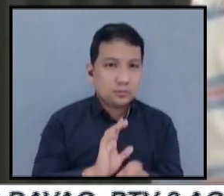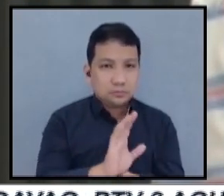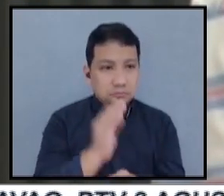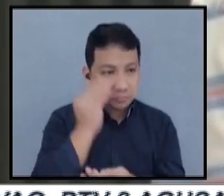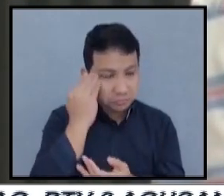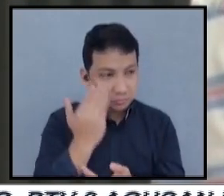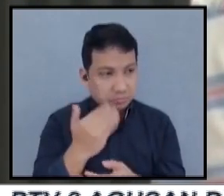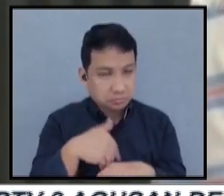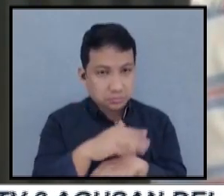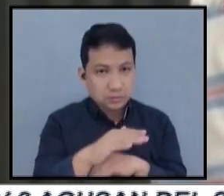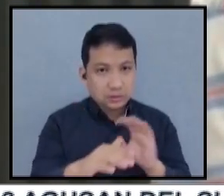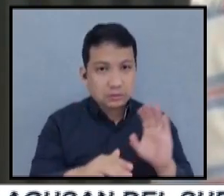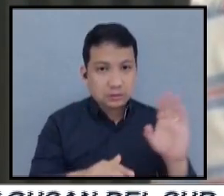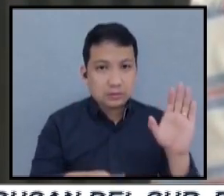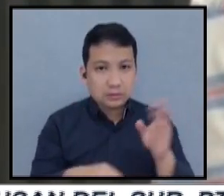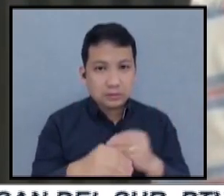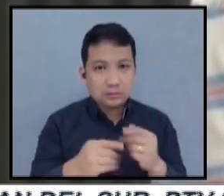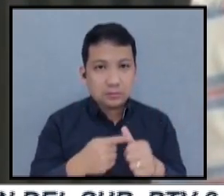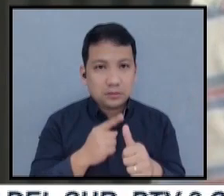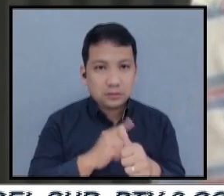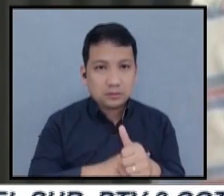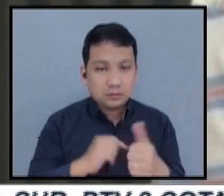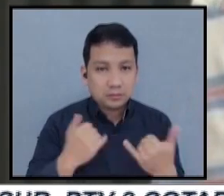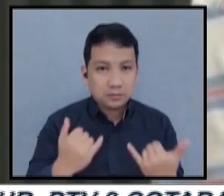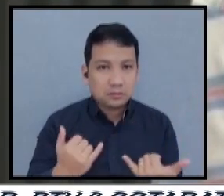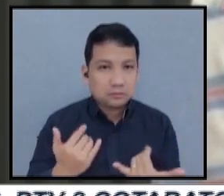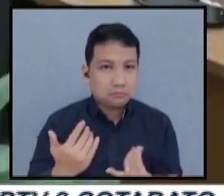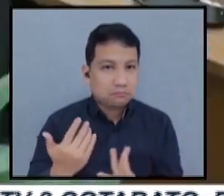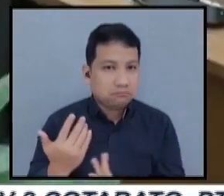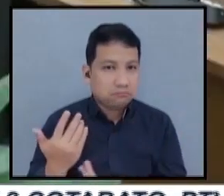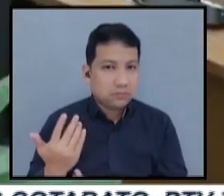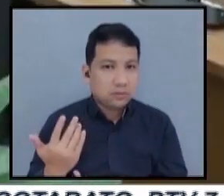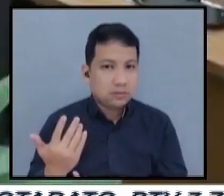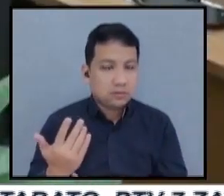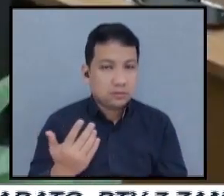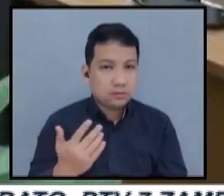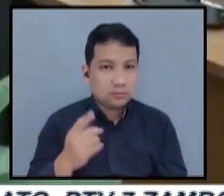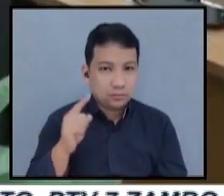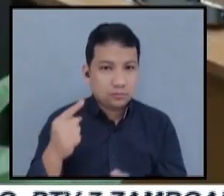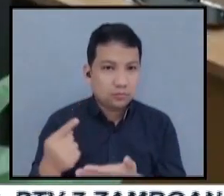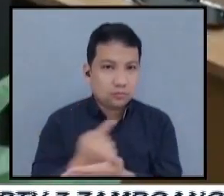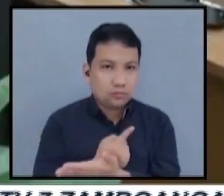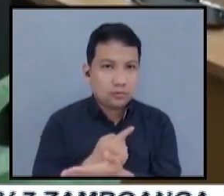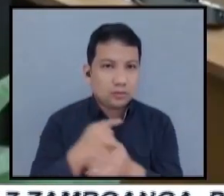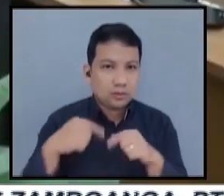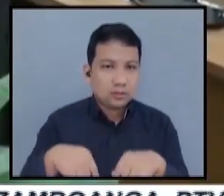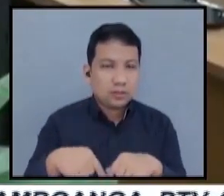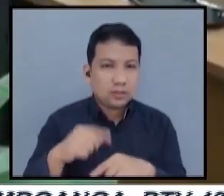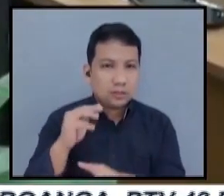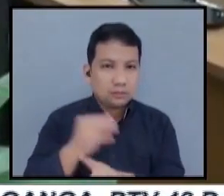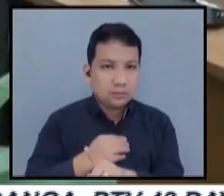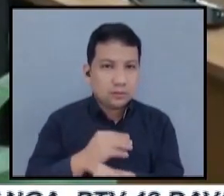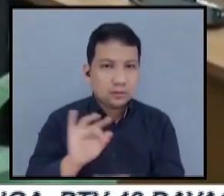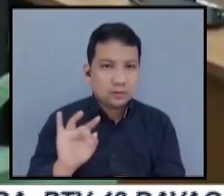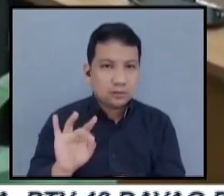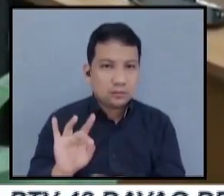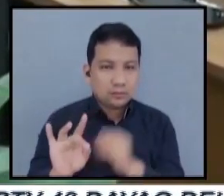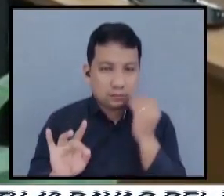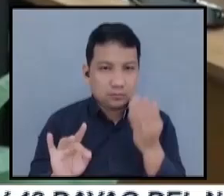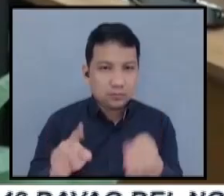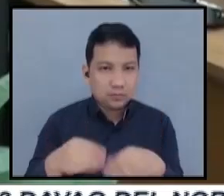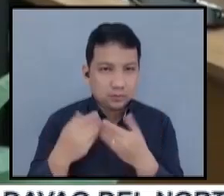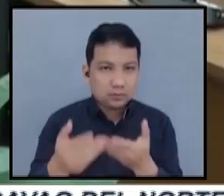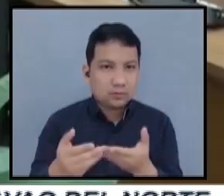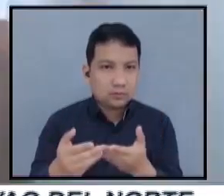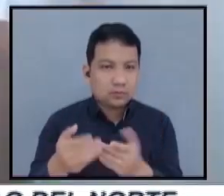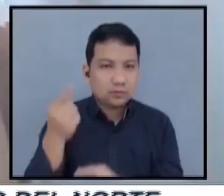dito sa mga pangunahing lansangan na ito for one more week. Nitong Mayo 18 pa natapos ang ibinigay na isang buwan na palugit